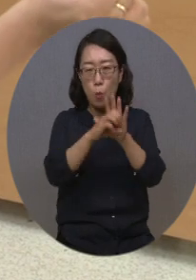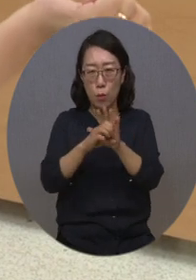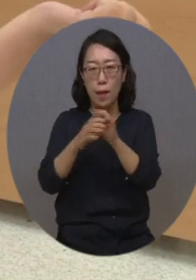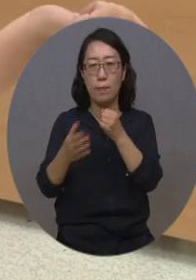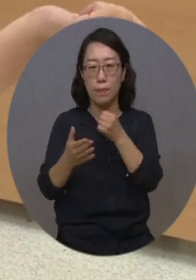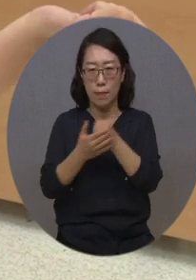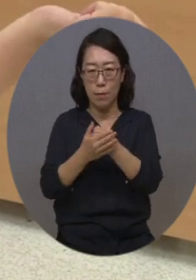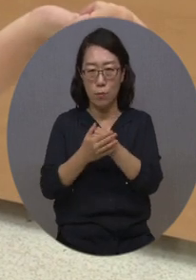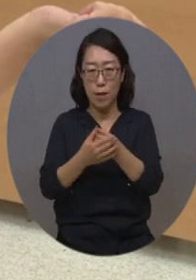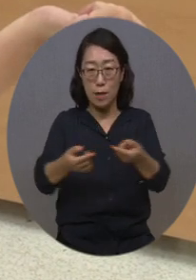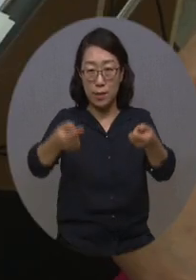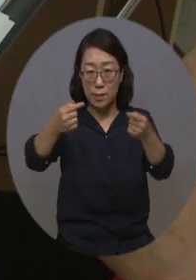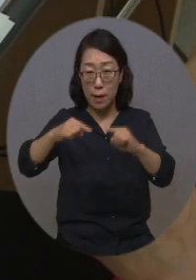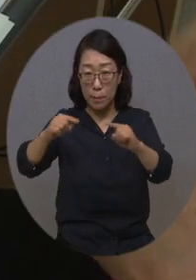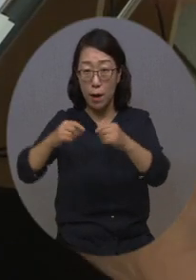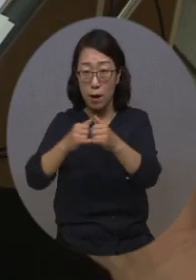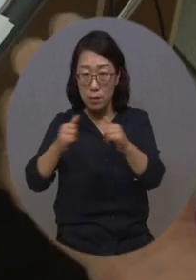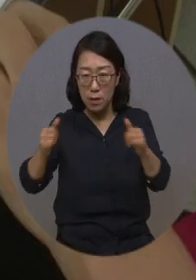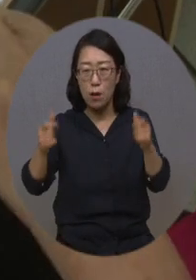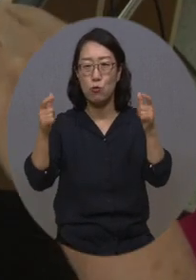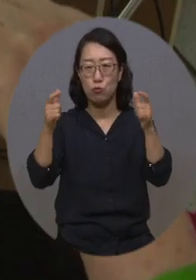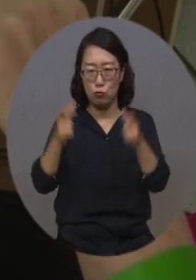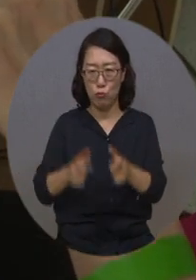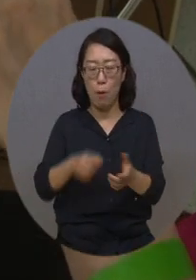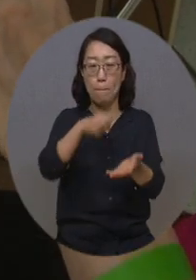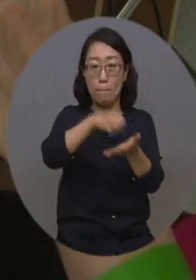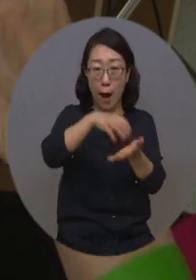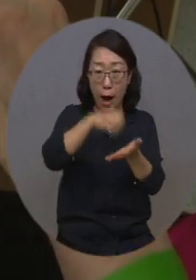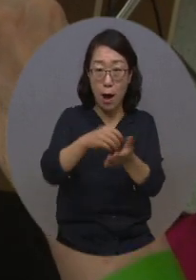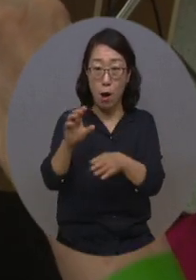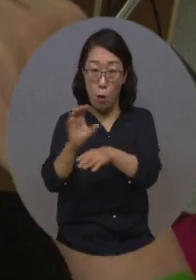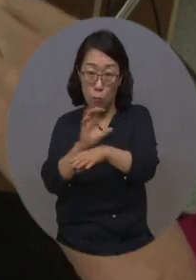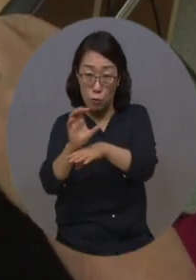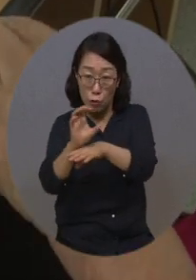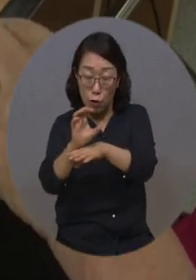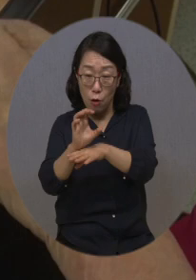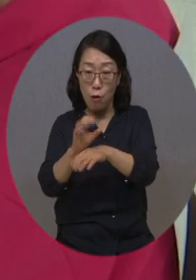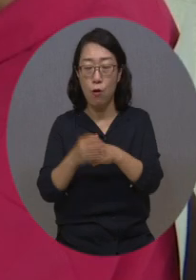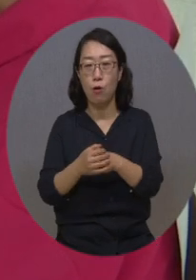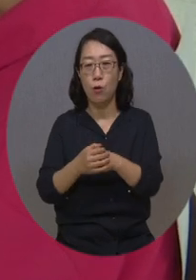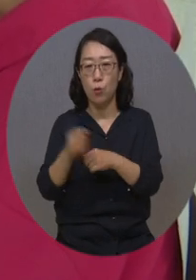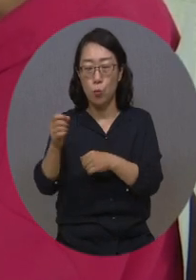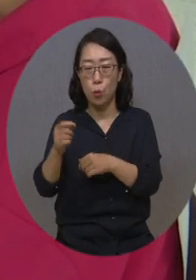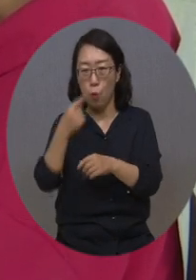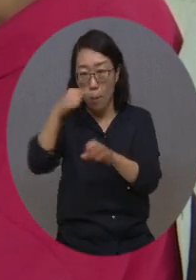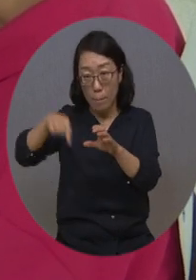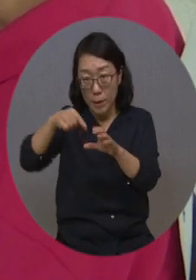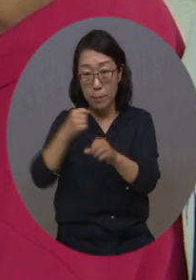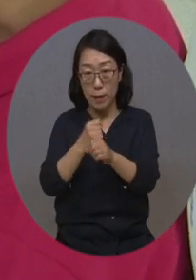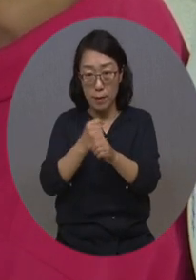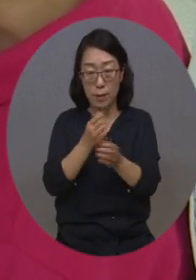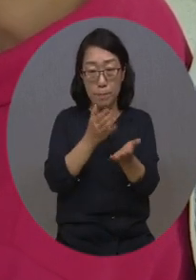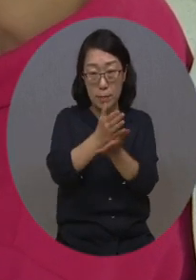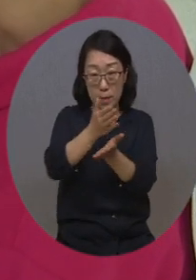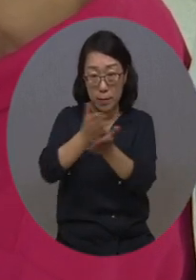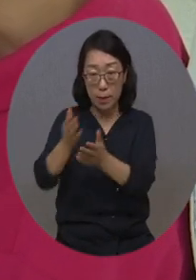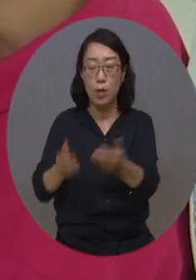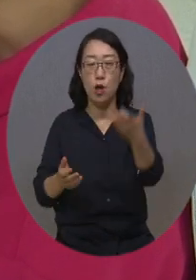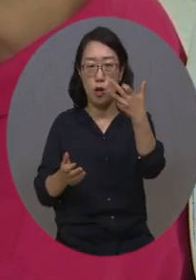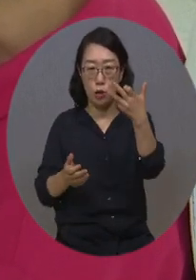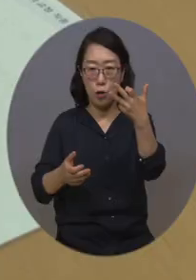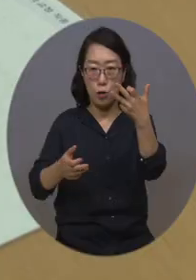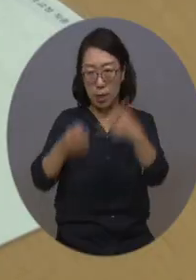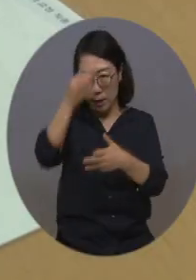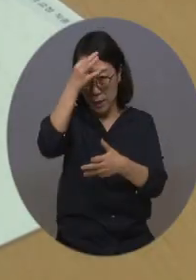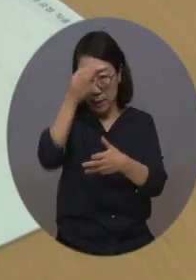여파로 참가자가 많이 줄어 제과제빵, 컴퓨터 활용 능력, 바리스타 등 18개 업종에서 기능